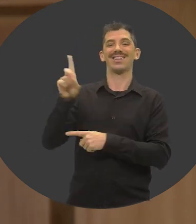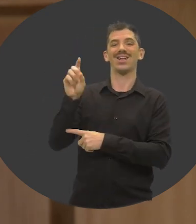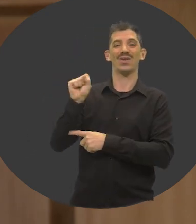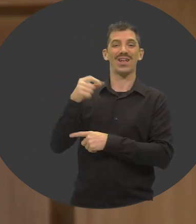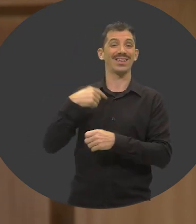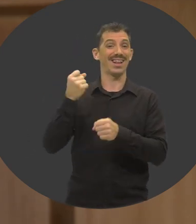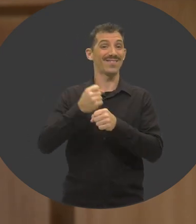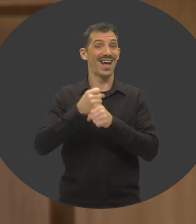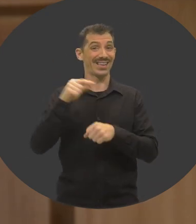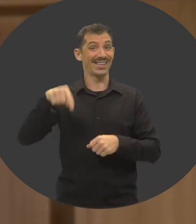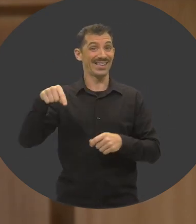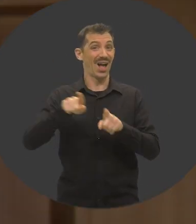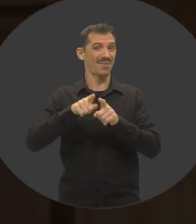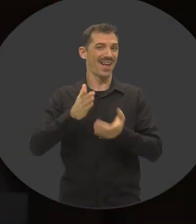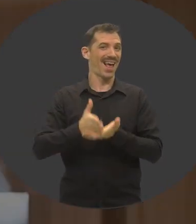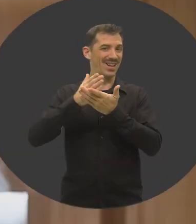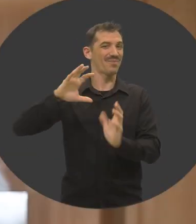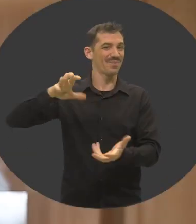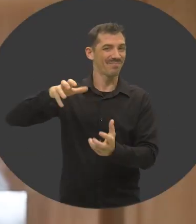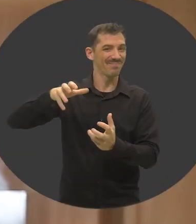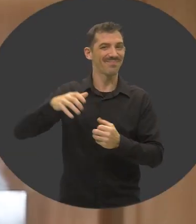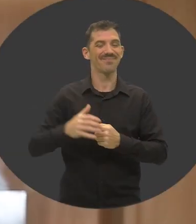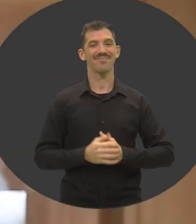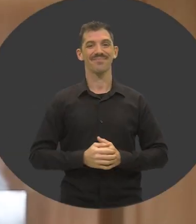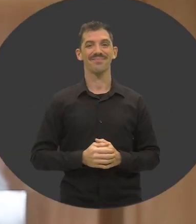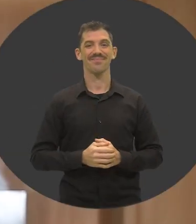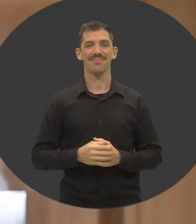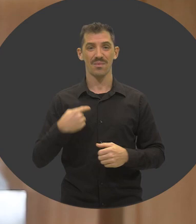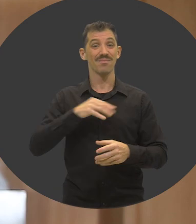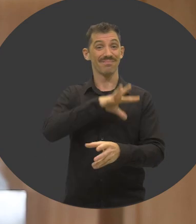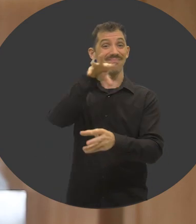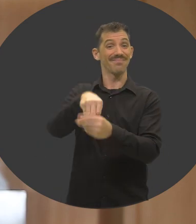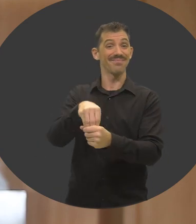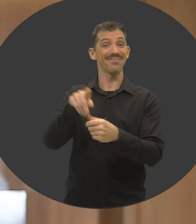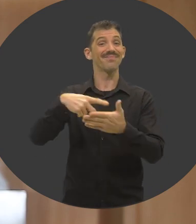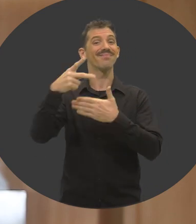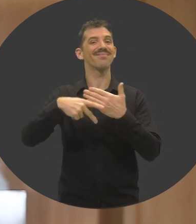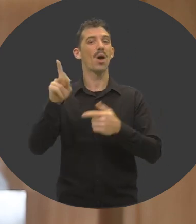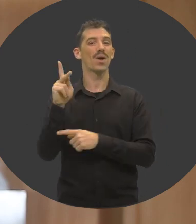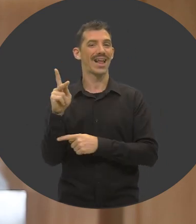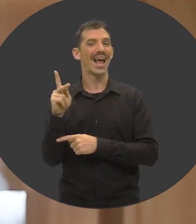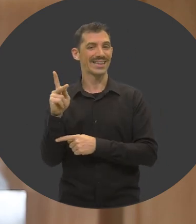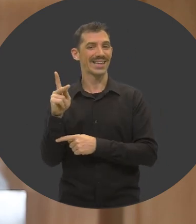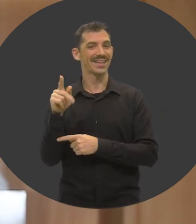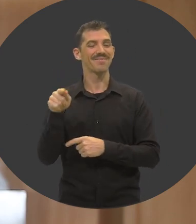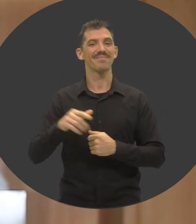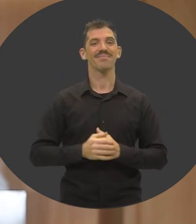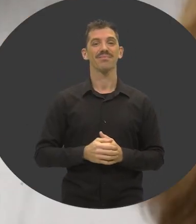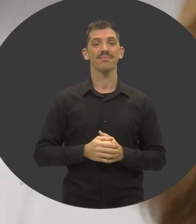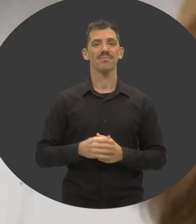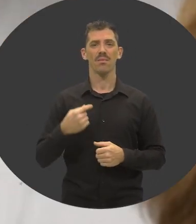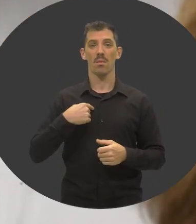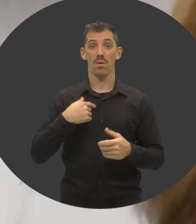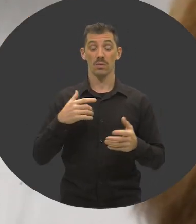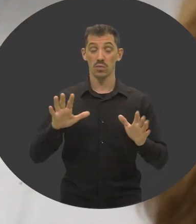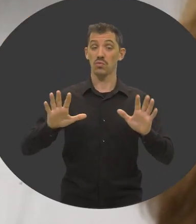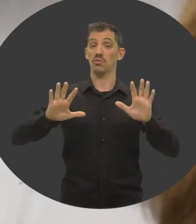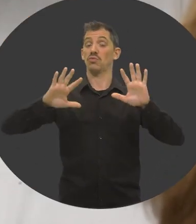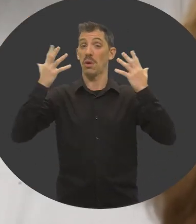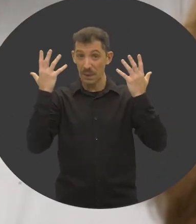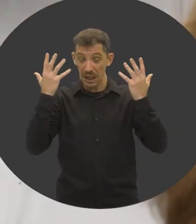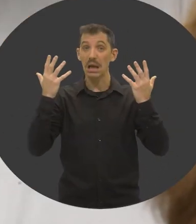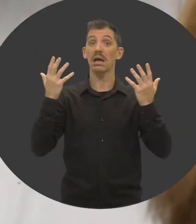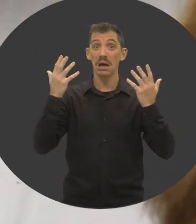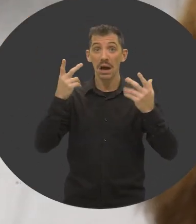monde est gentil, personne n'est désagréable. Mon nom est Derek Selwood. Je travaille ici comme préposé à la buanderie. Je faisais partie